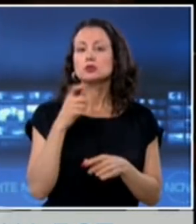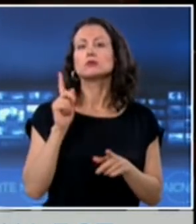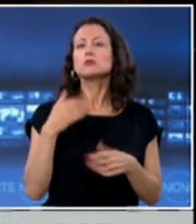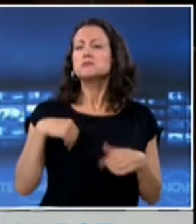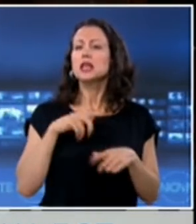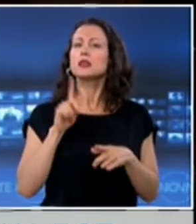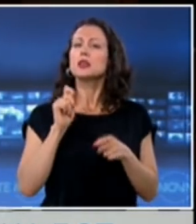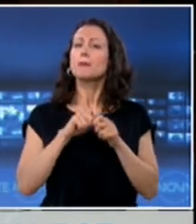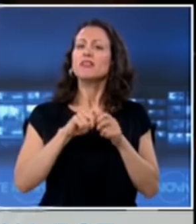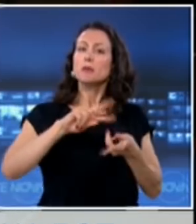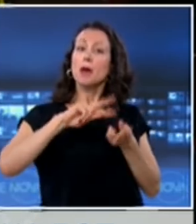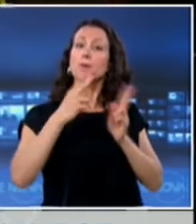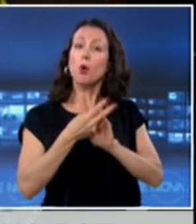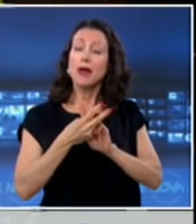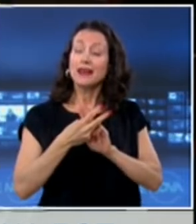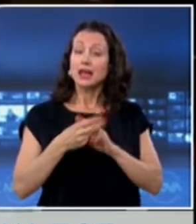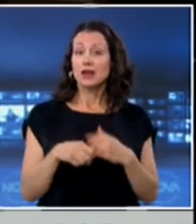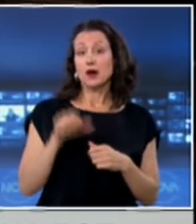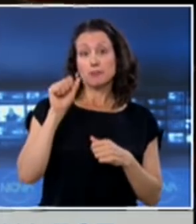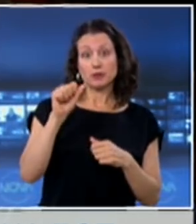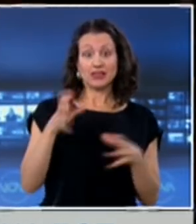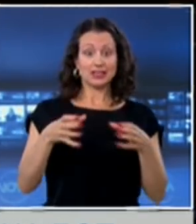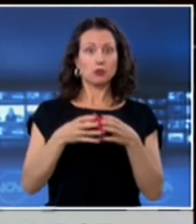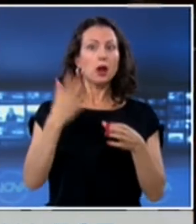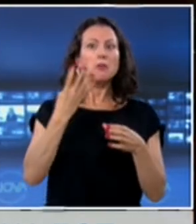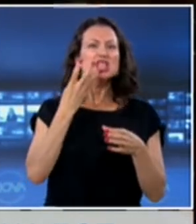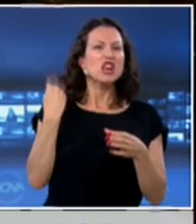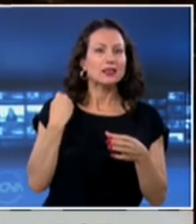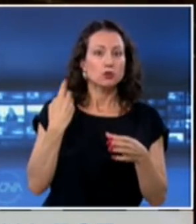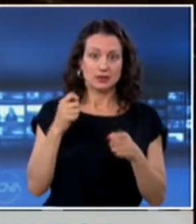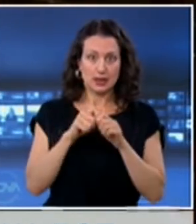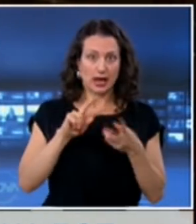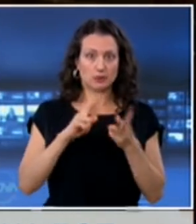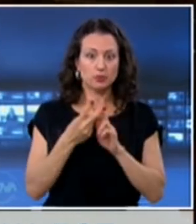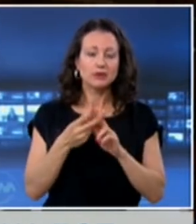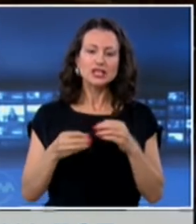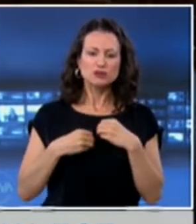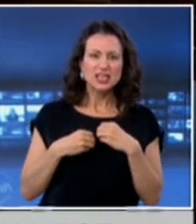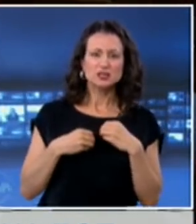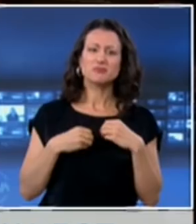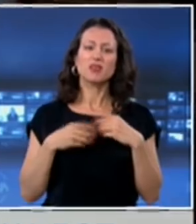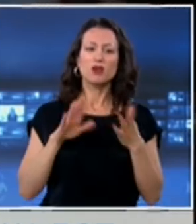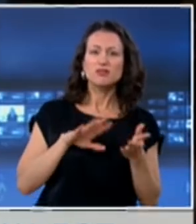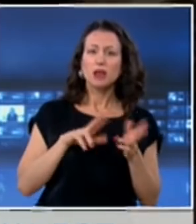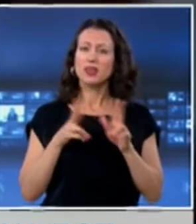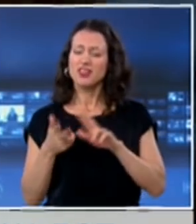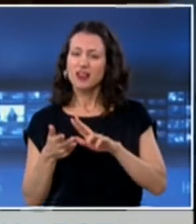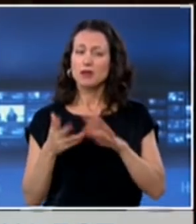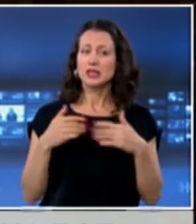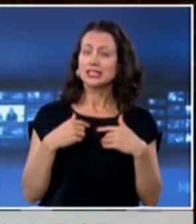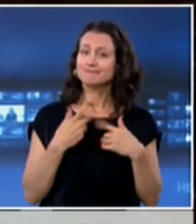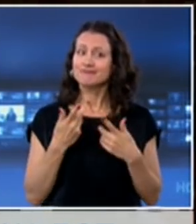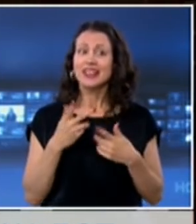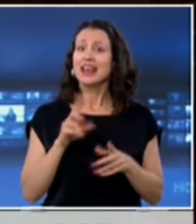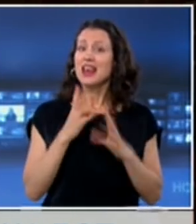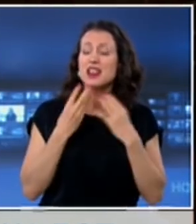4 години и се усети така от време на време, че ни куца понякога и опита, и мъдростта, ако